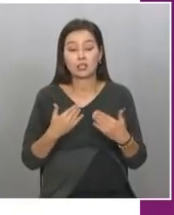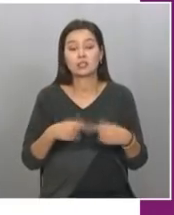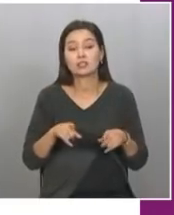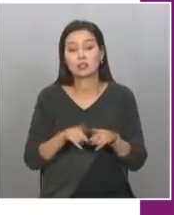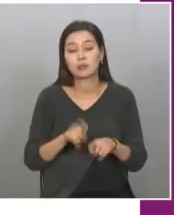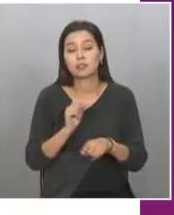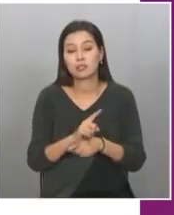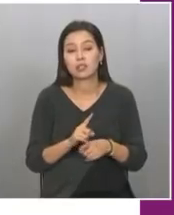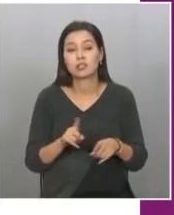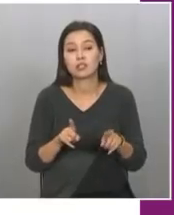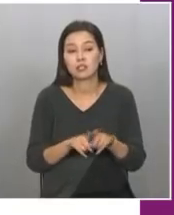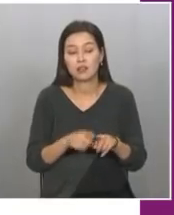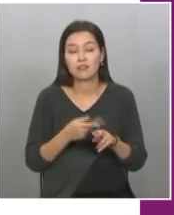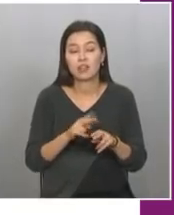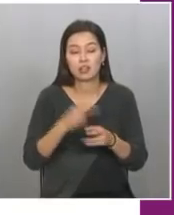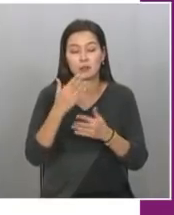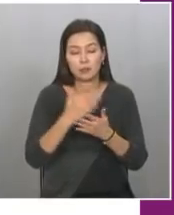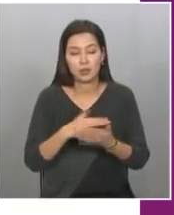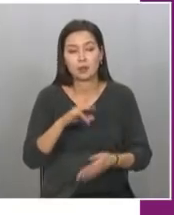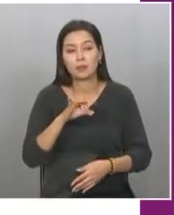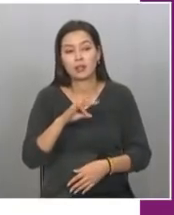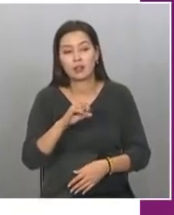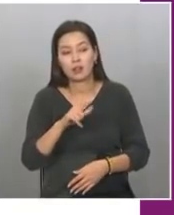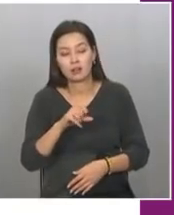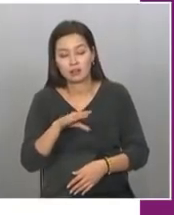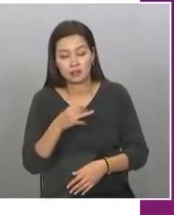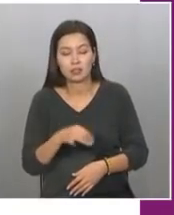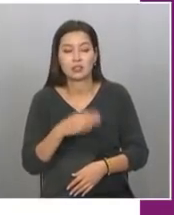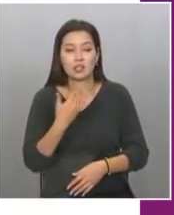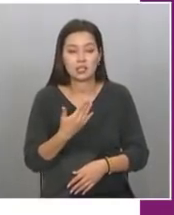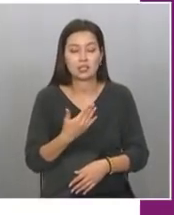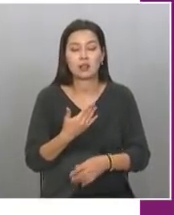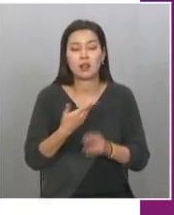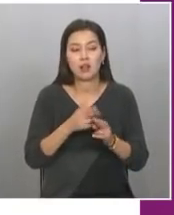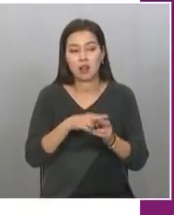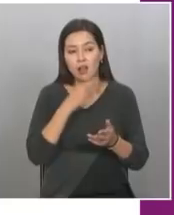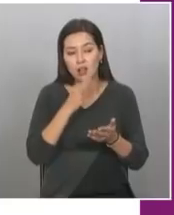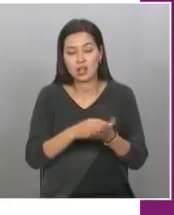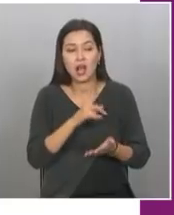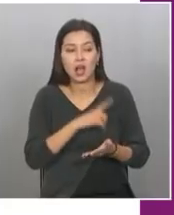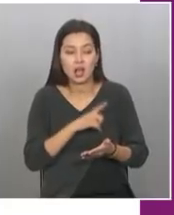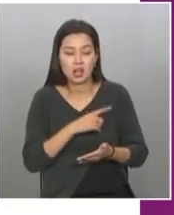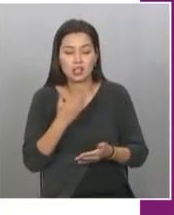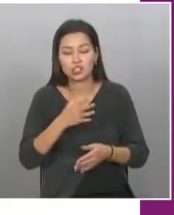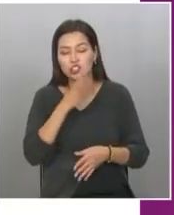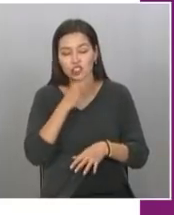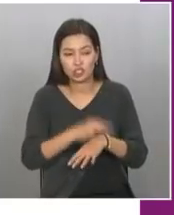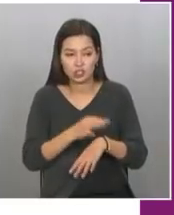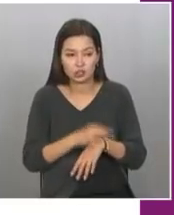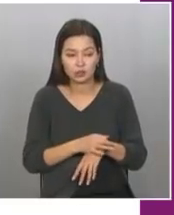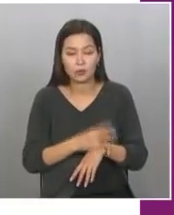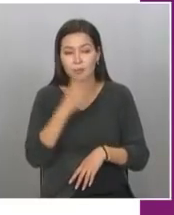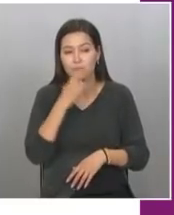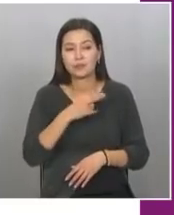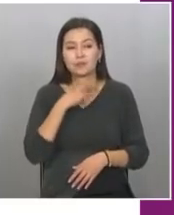такое. Найдите в этом тексте прилагательные слова-признаки, которые описывают характер часов.